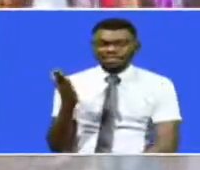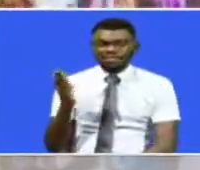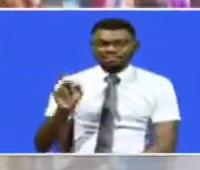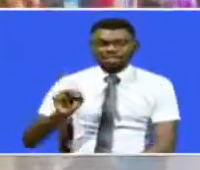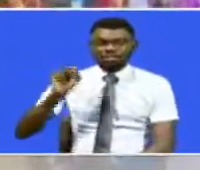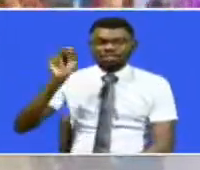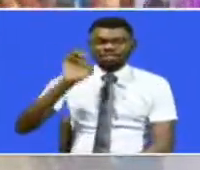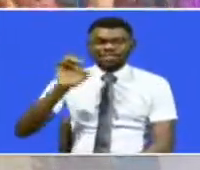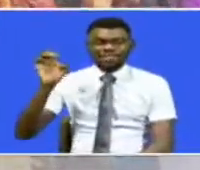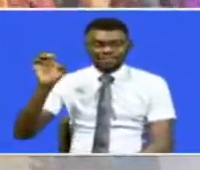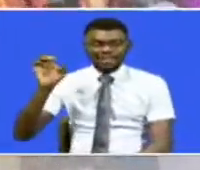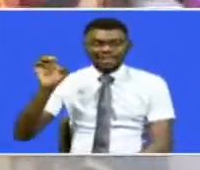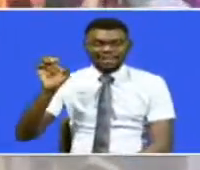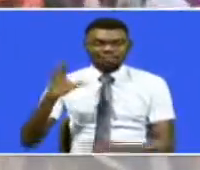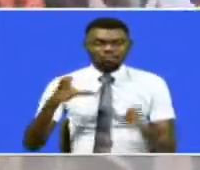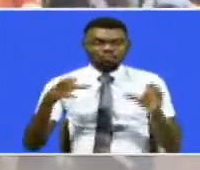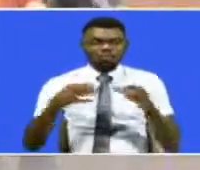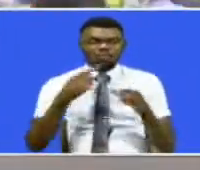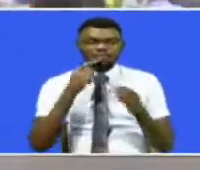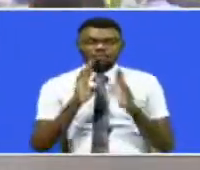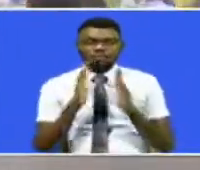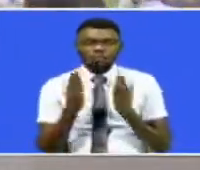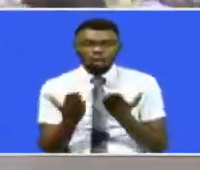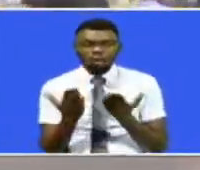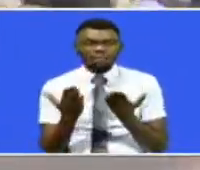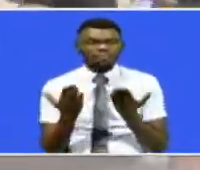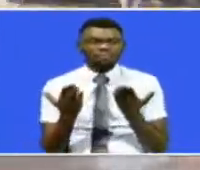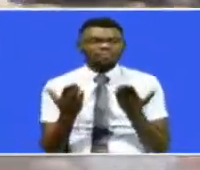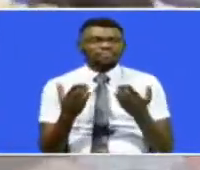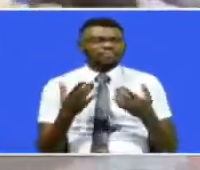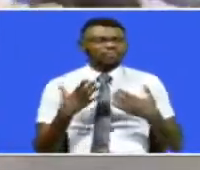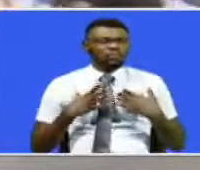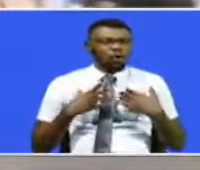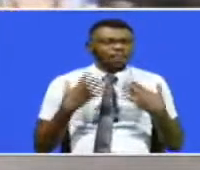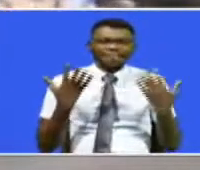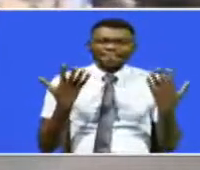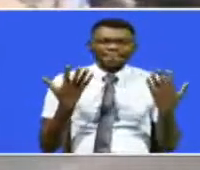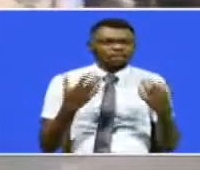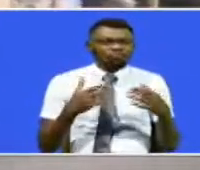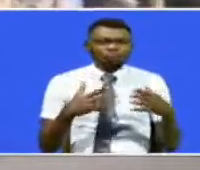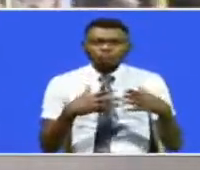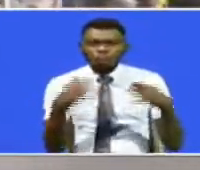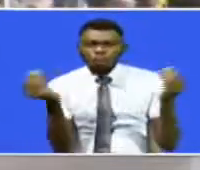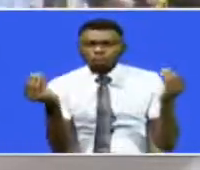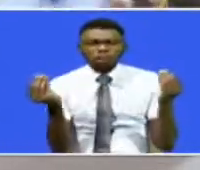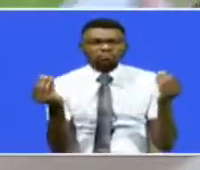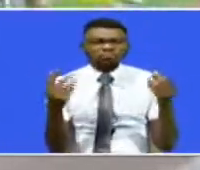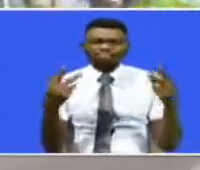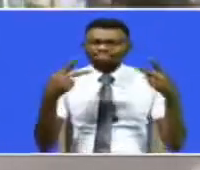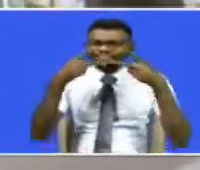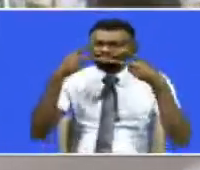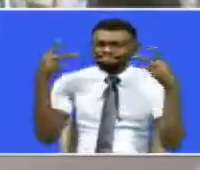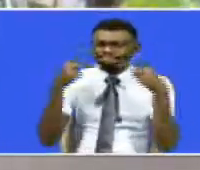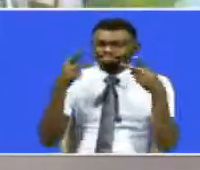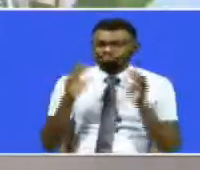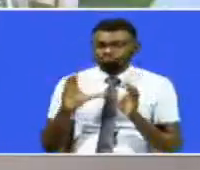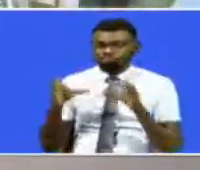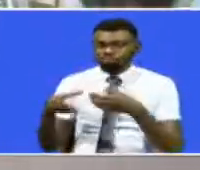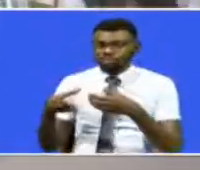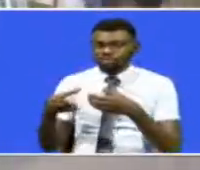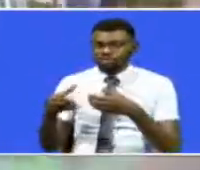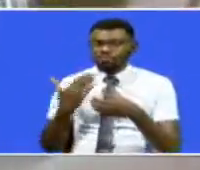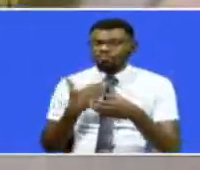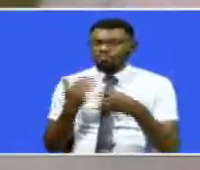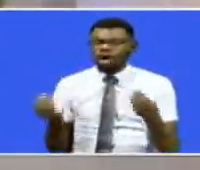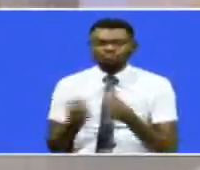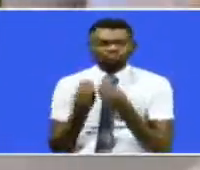kaskazini mashariki kwa jumla kwamba swala la watu kutoweka kiholela kwa kushukiwa kushirikiana na makundi ya kigaidi